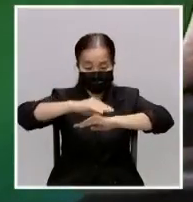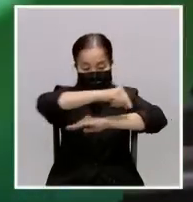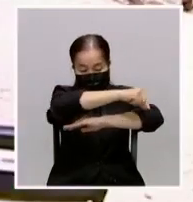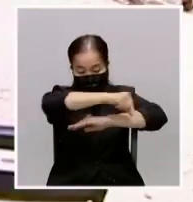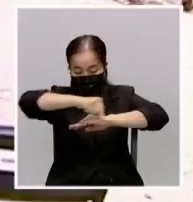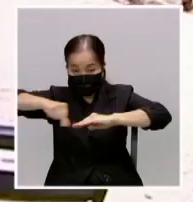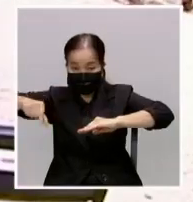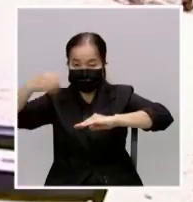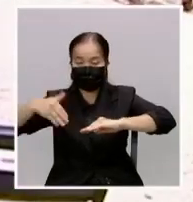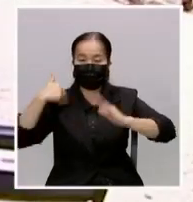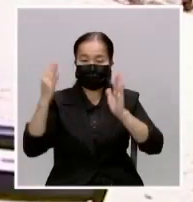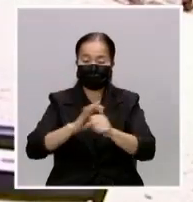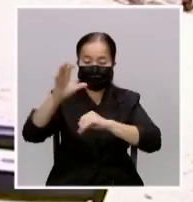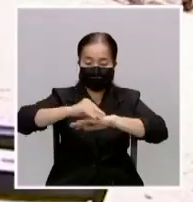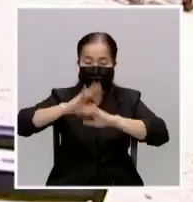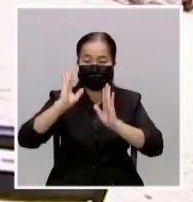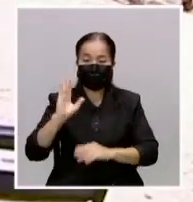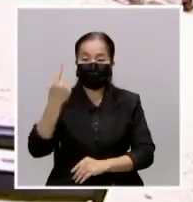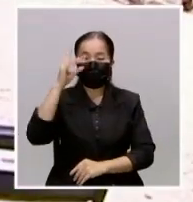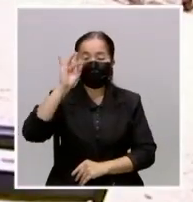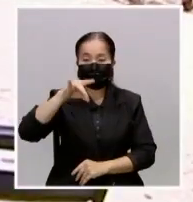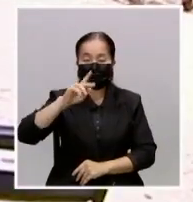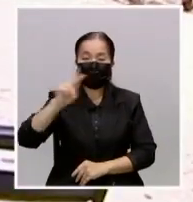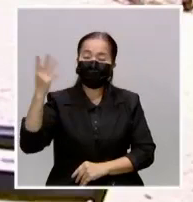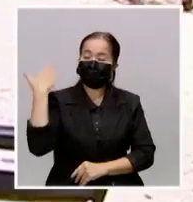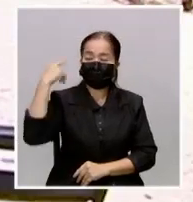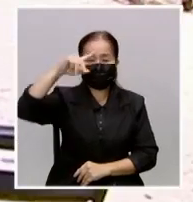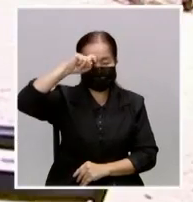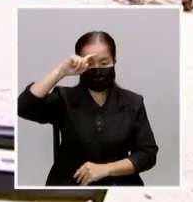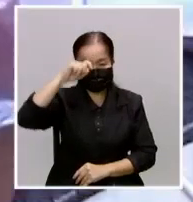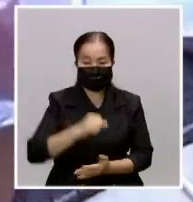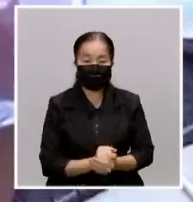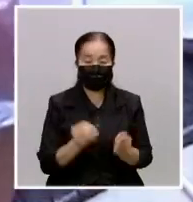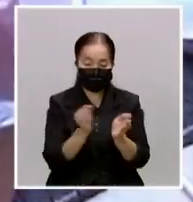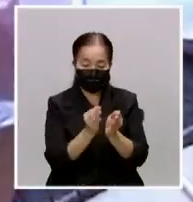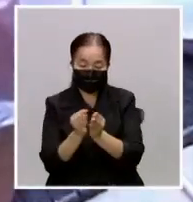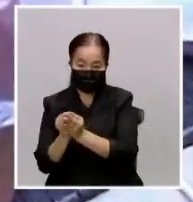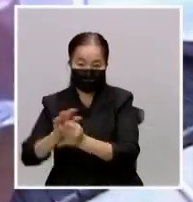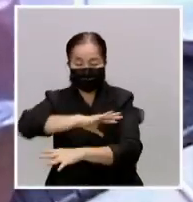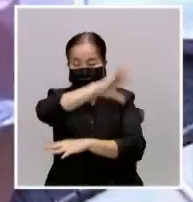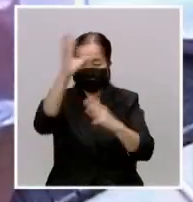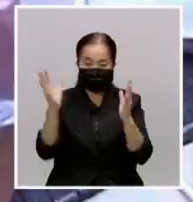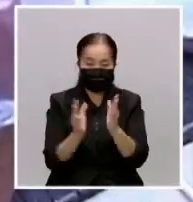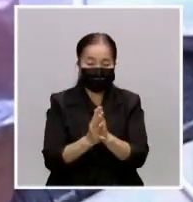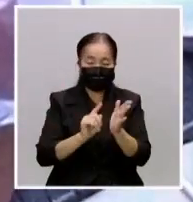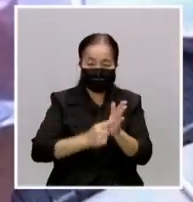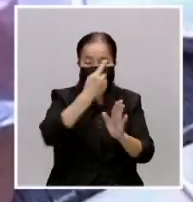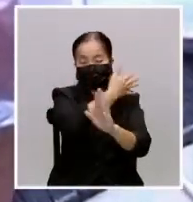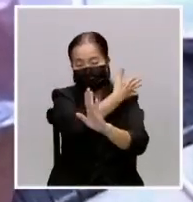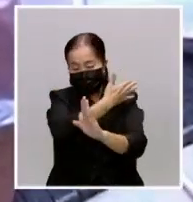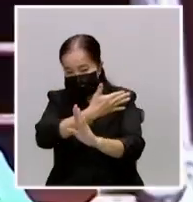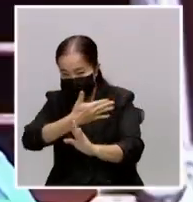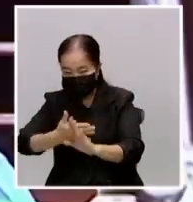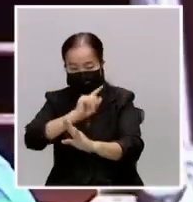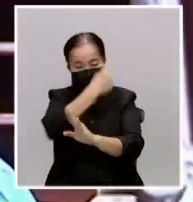บผู้ติดเชื้อรายใหม่ 8,046 คนในวันเสาร์ที่ผ่านมารวมตัวเลขผู้ติดเชื้อสะสมทั่วประเทศตั้งแต่เริ่มการระบาดของไวรั